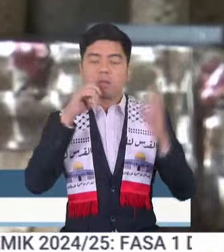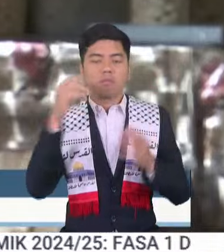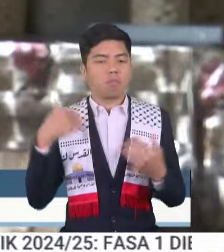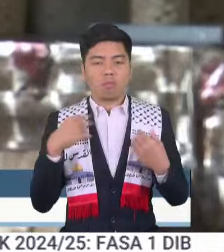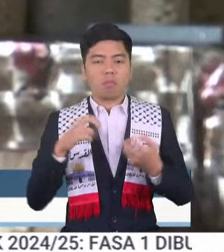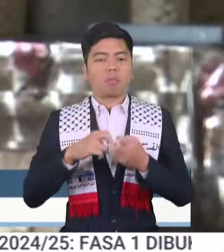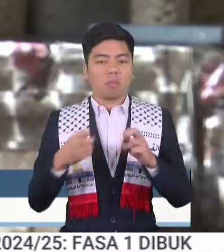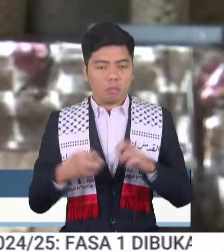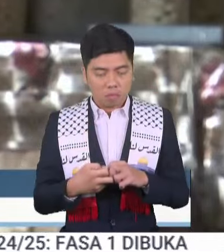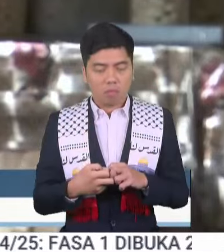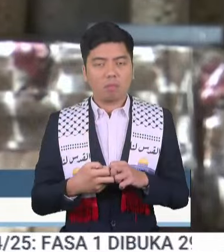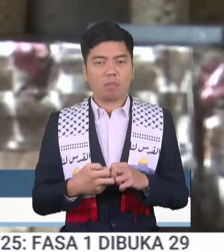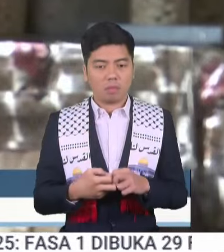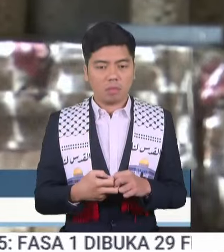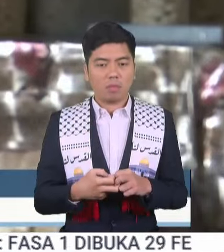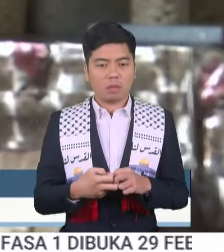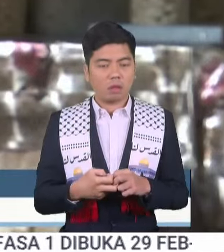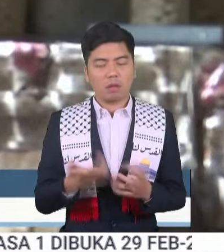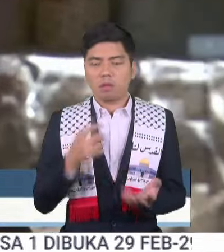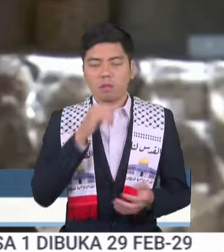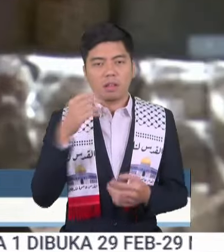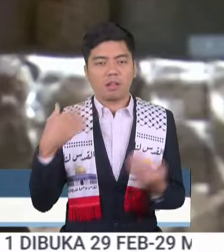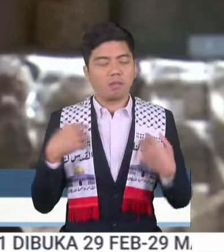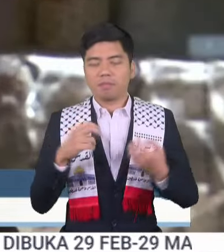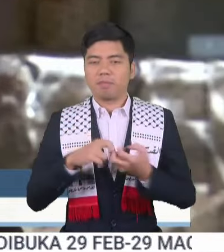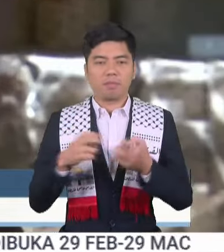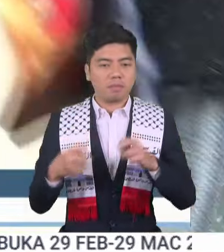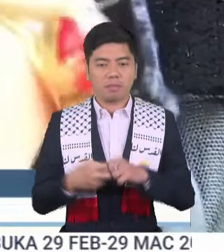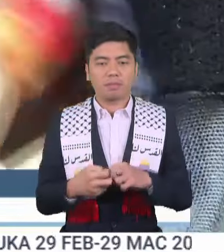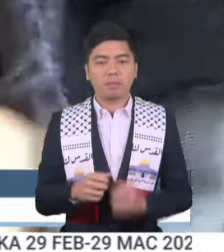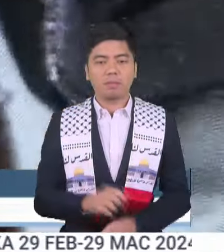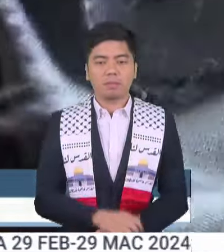materialnya ajaklah. Cik ada masalah ya.